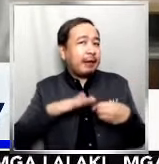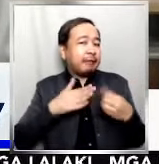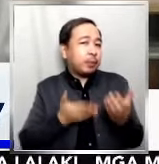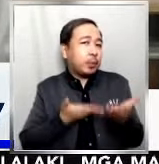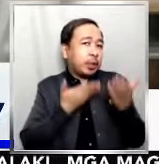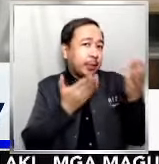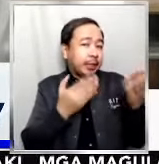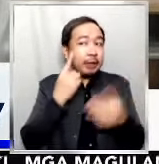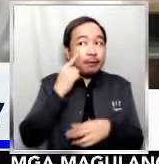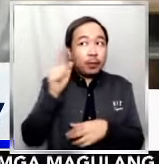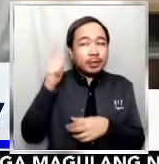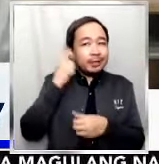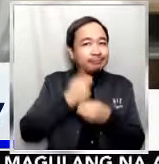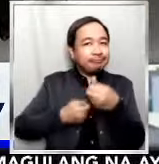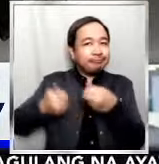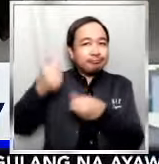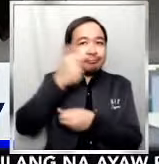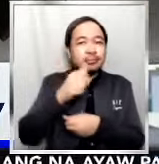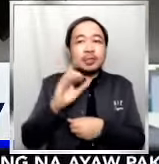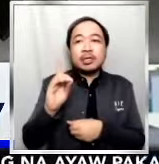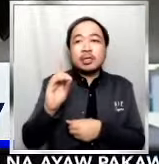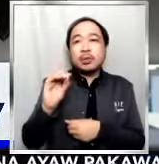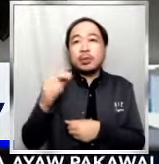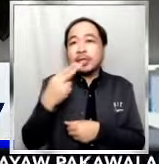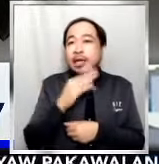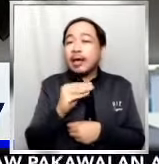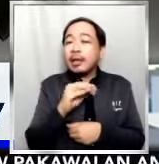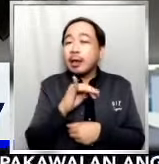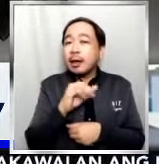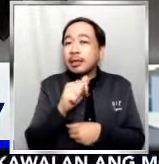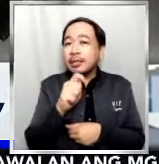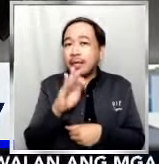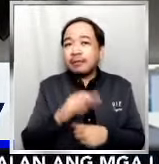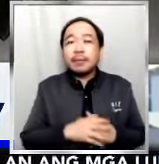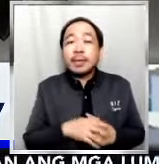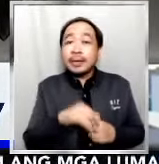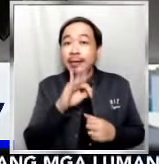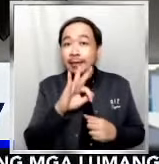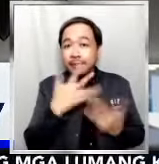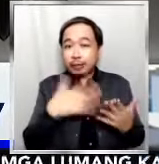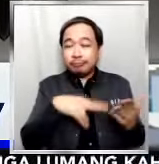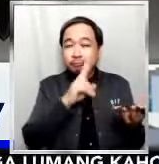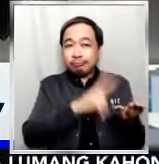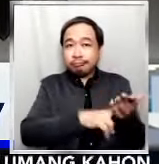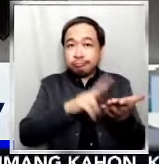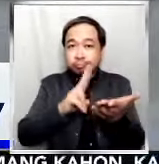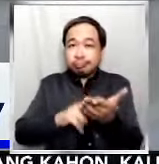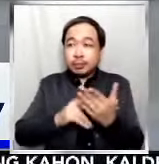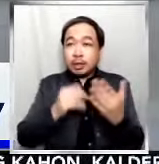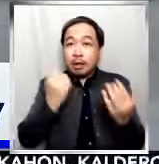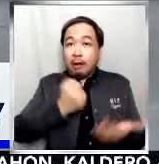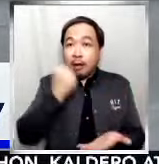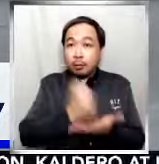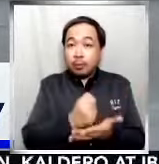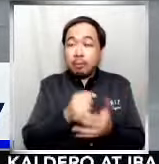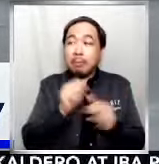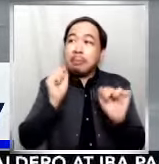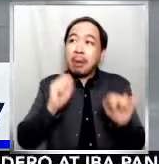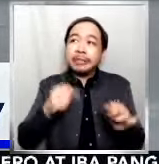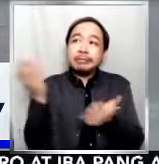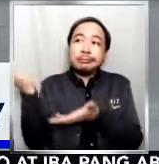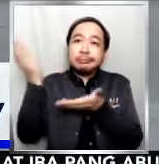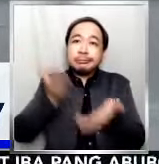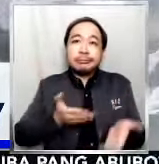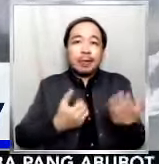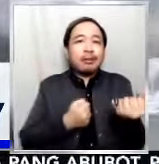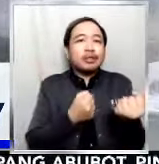of Health and the IATF. Kapag naisara ang mga kasunduan, maaari raw ma-deliver ang booster doses bandang katapusan ng fourth quarter